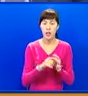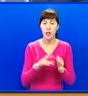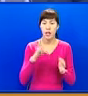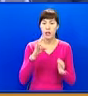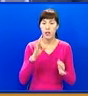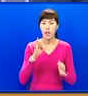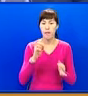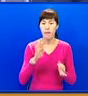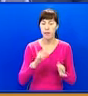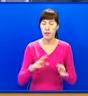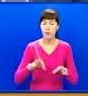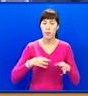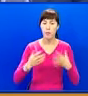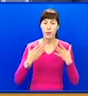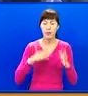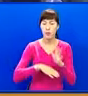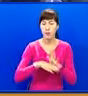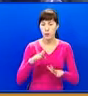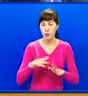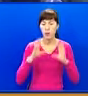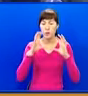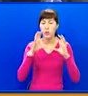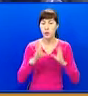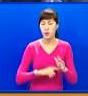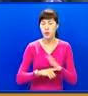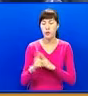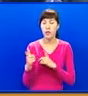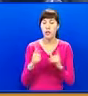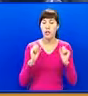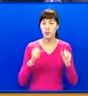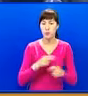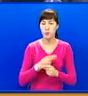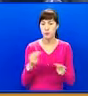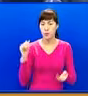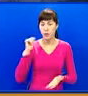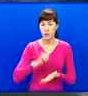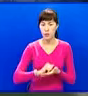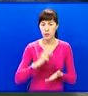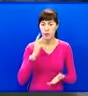арасындағы автомобиль қатынастарын жүзеге асырудың құқықтық негіздерін жасауға мүмкіндік беретін құжат қаралды.